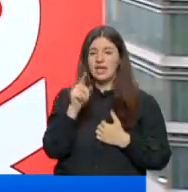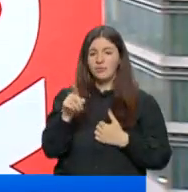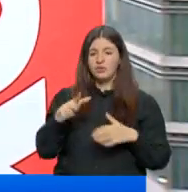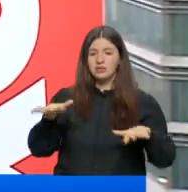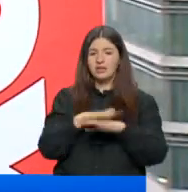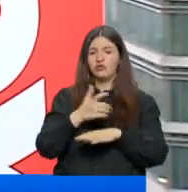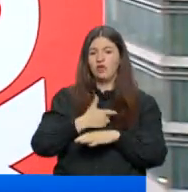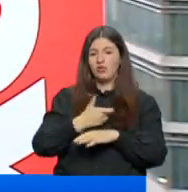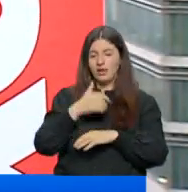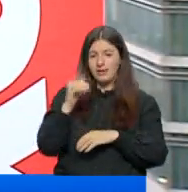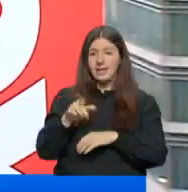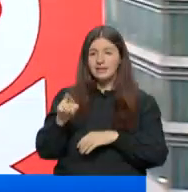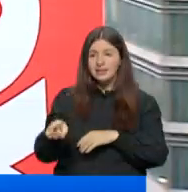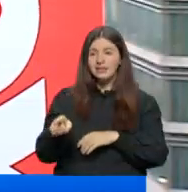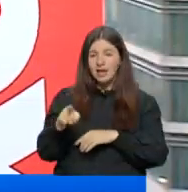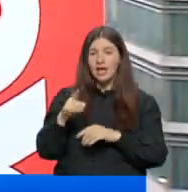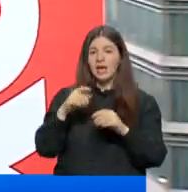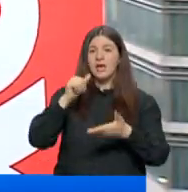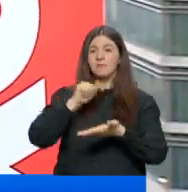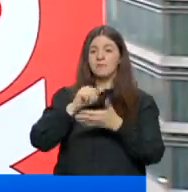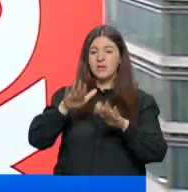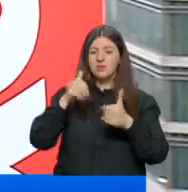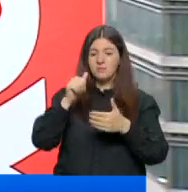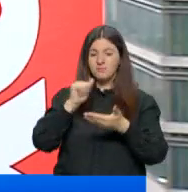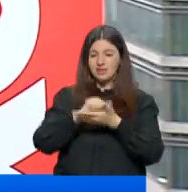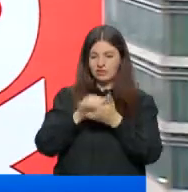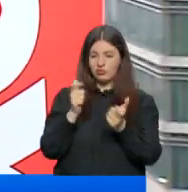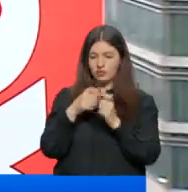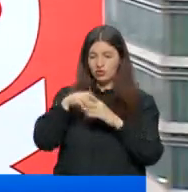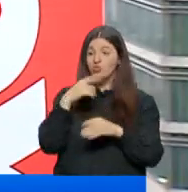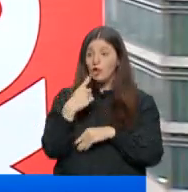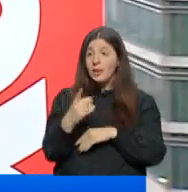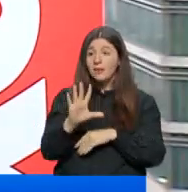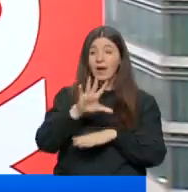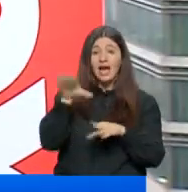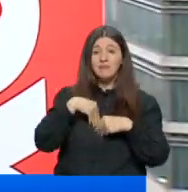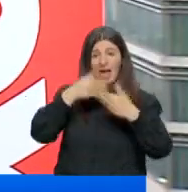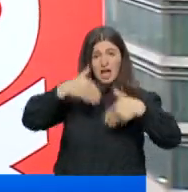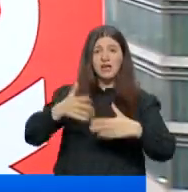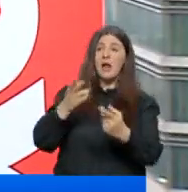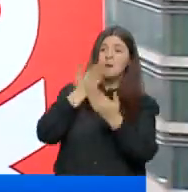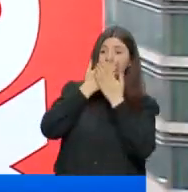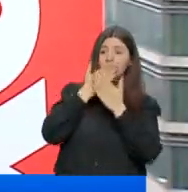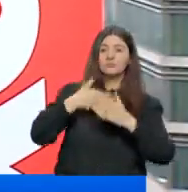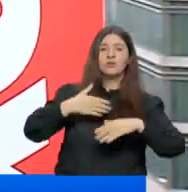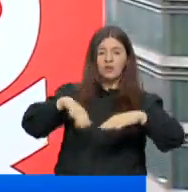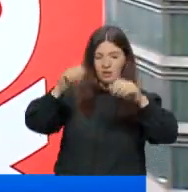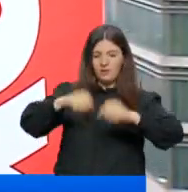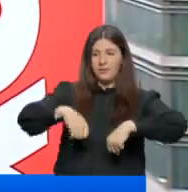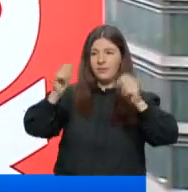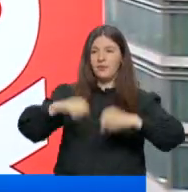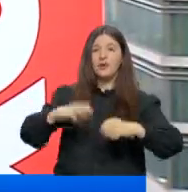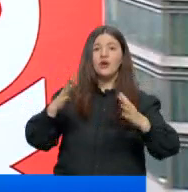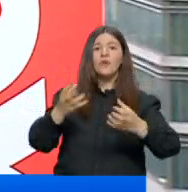sansür yasası geldiğinde meclisteki basın toplantısında söylemiştim. Yani her şeyimizi engelleseniz dumanla haberleşip gene bu